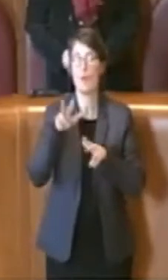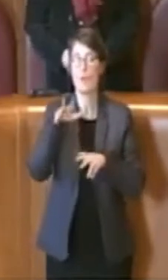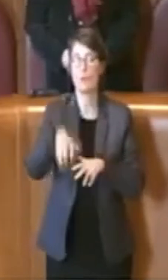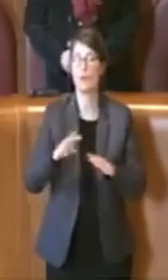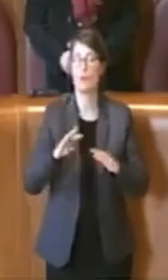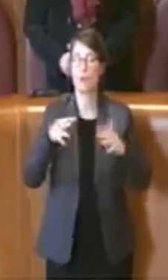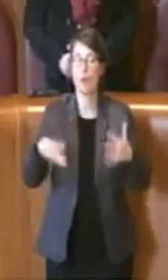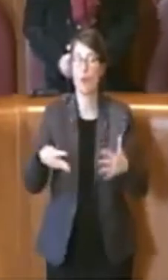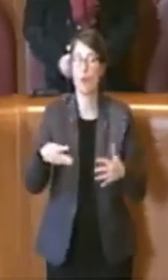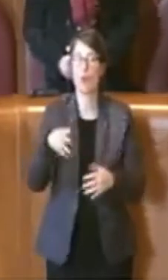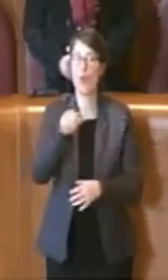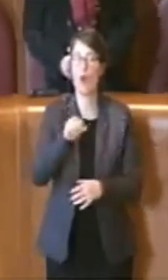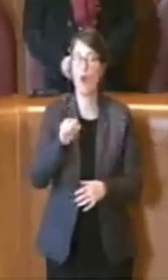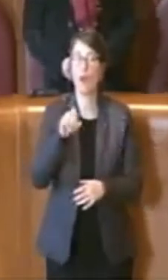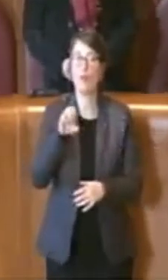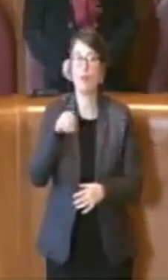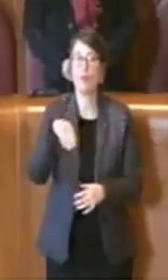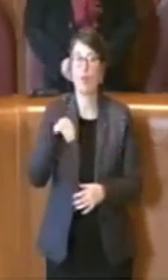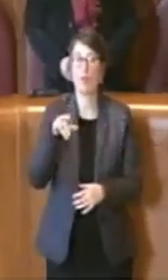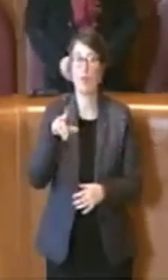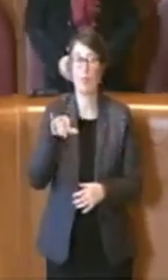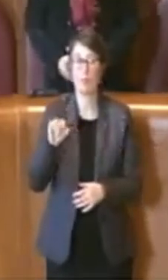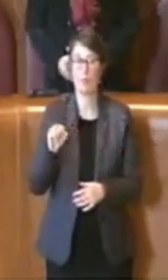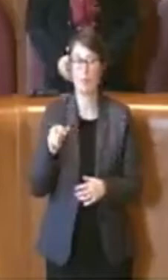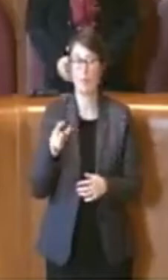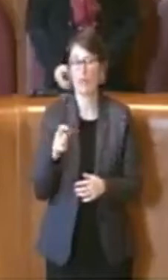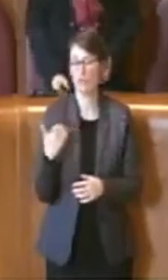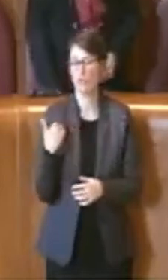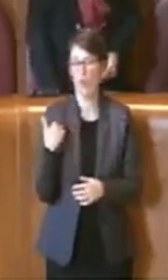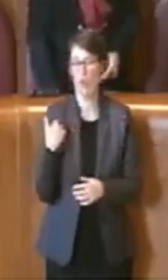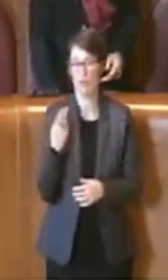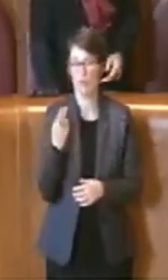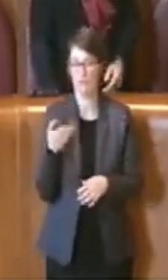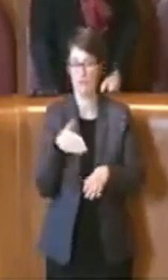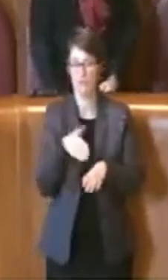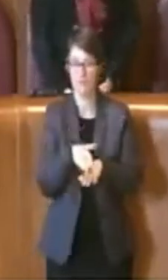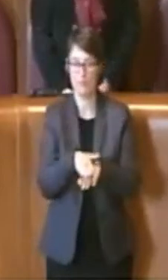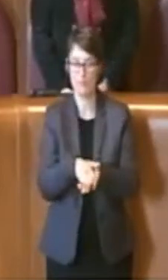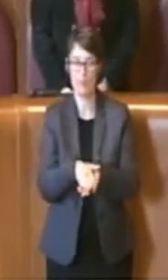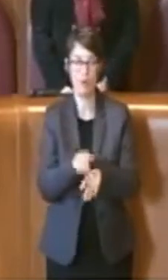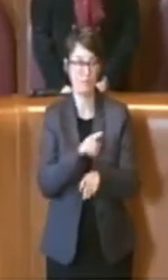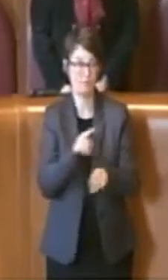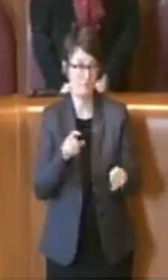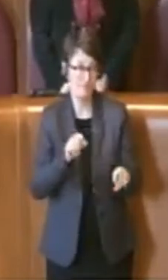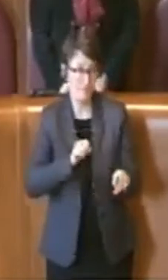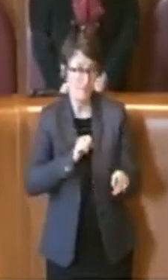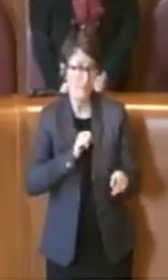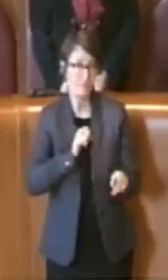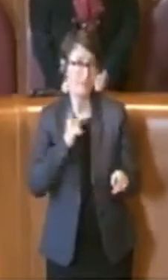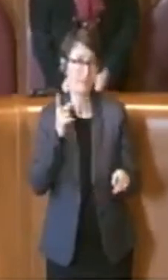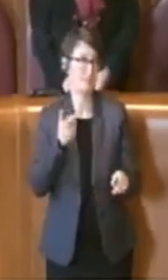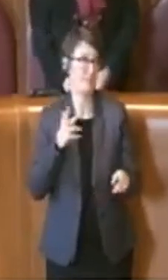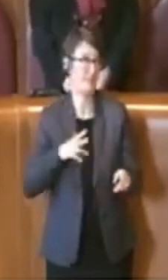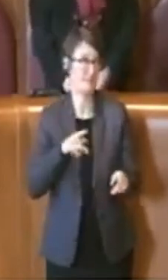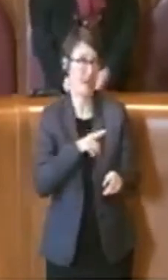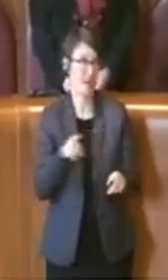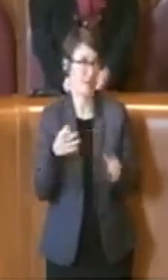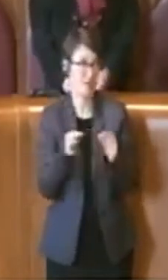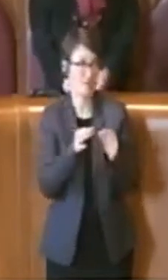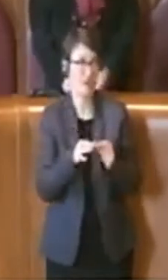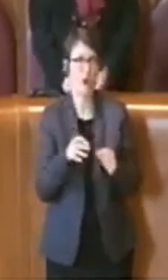giorno fa. Se non dispiace vorrei leggere un messaggio che ci manda, Pelonzi.